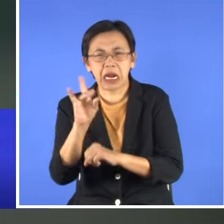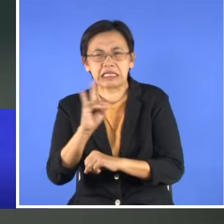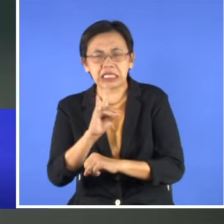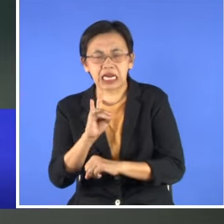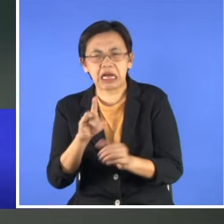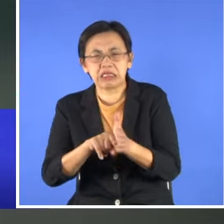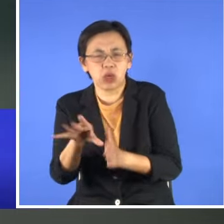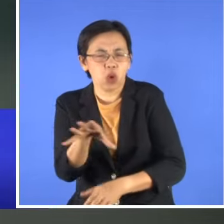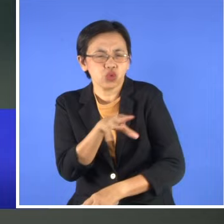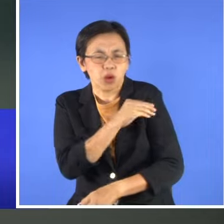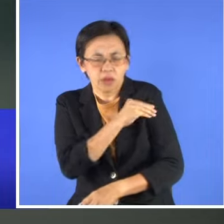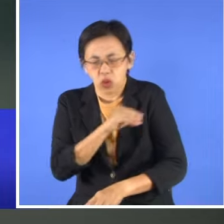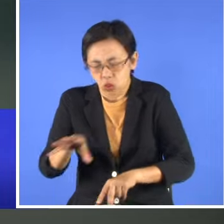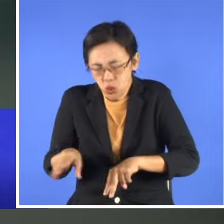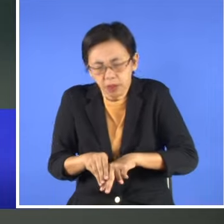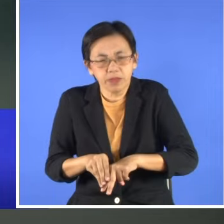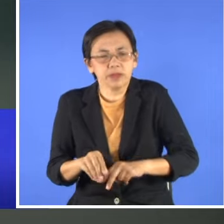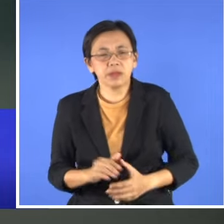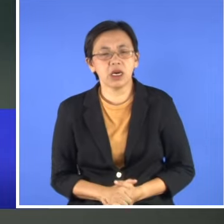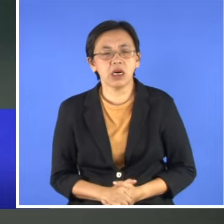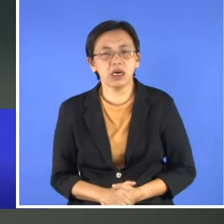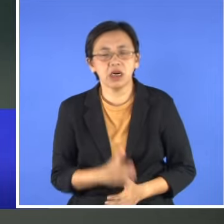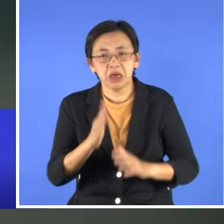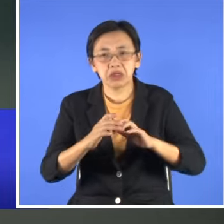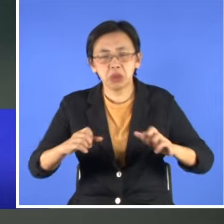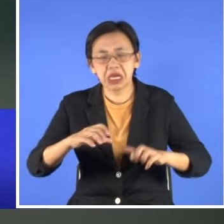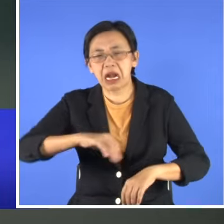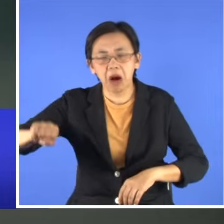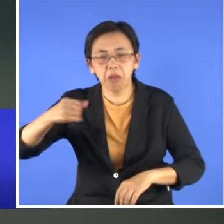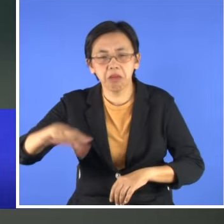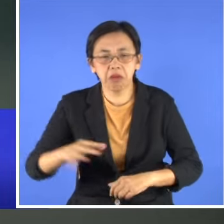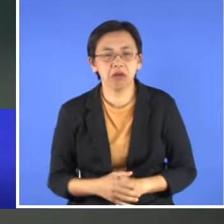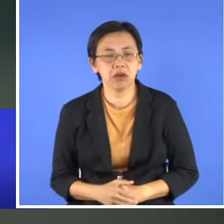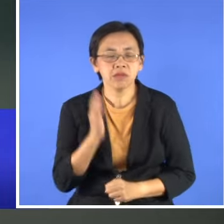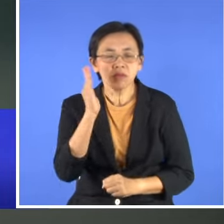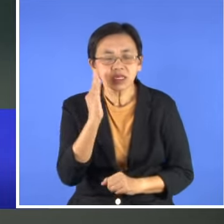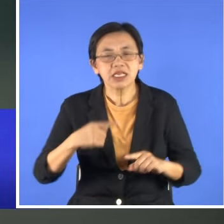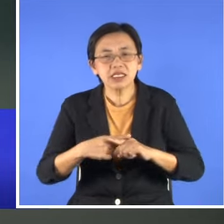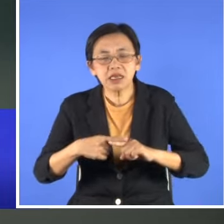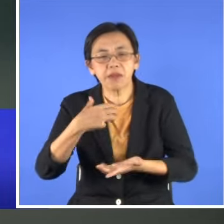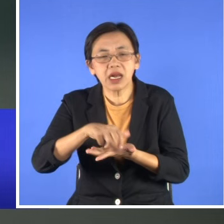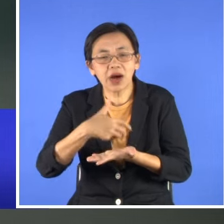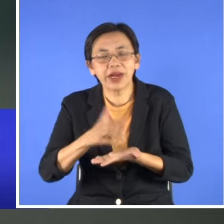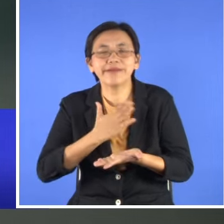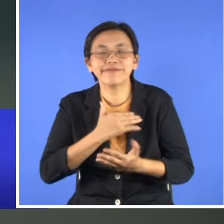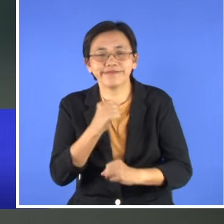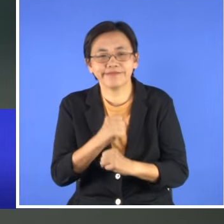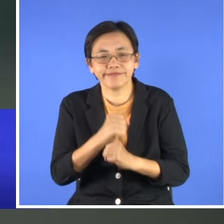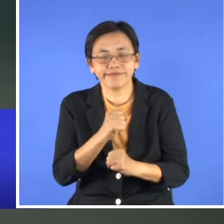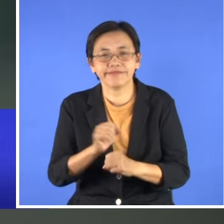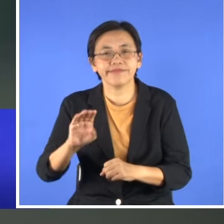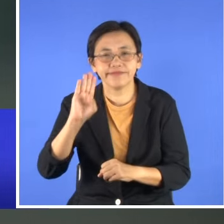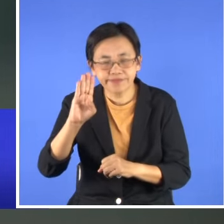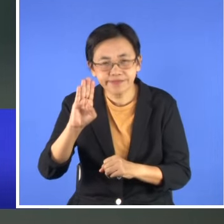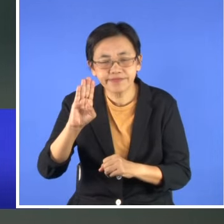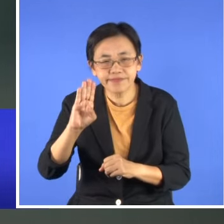ไลียงตัวนั้นใช่มั้ยมาได้ถุงทุเรียนเนี่ไปแล้วคุณกฤษฎาคำเทศนะครับผู้บาดเจ็บเบอกว่าเา้าก็ทำงานอบริษัทน้ำมัน